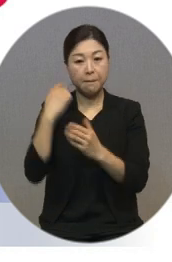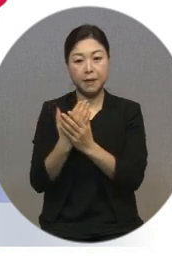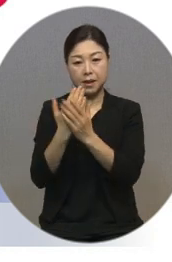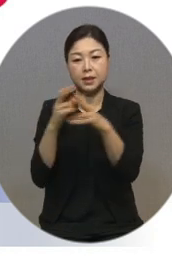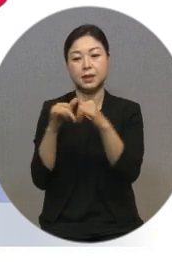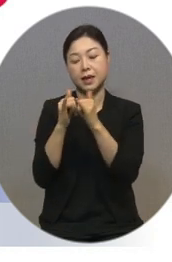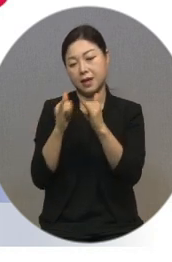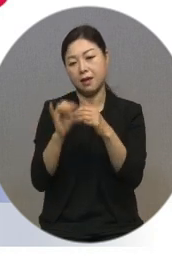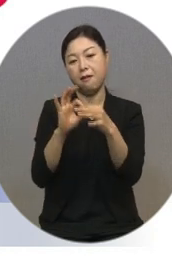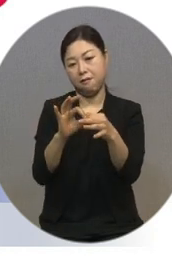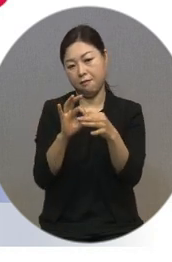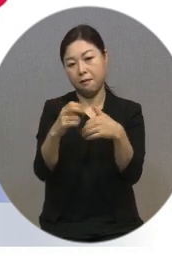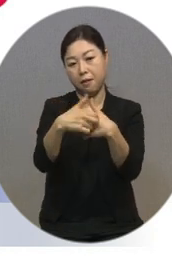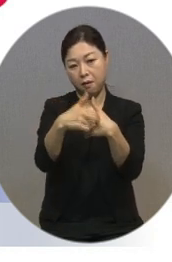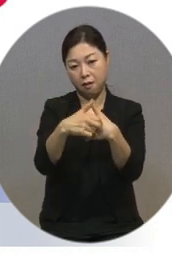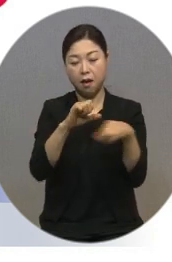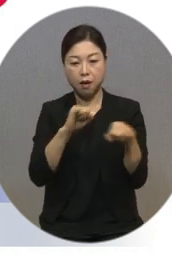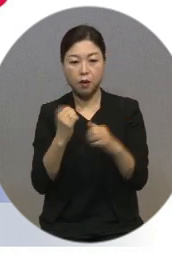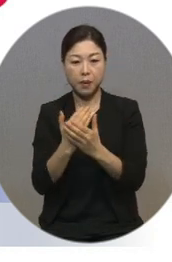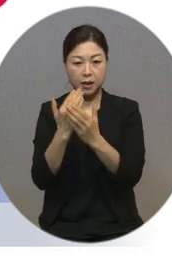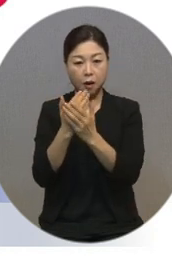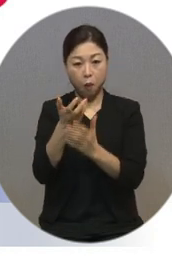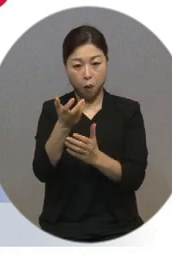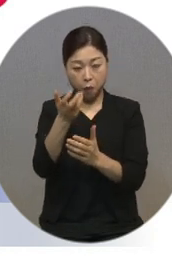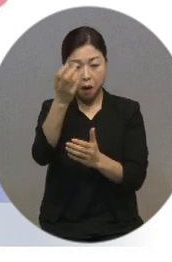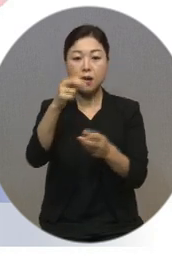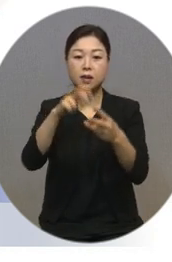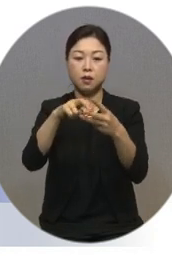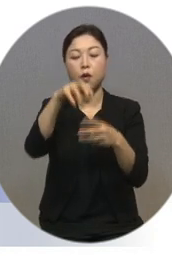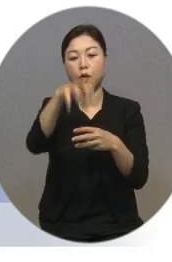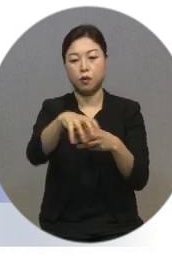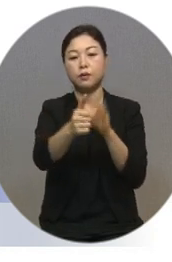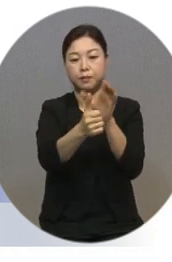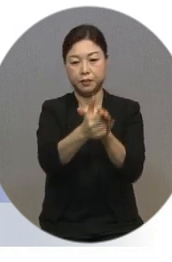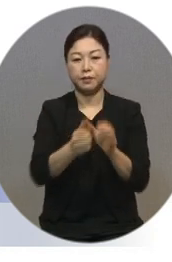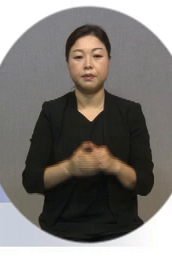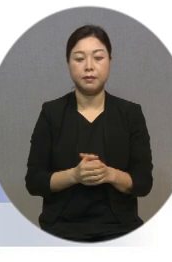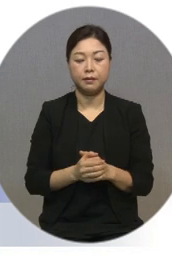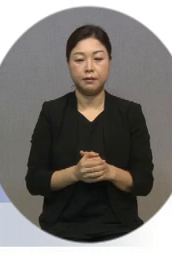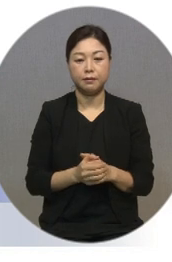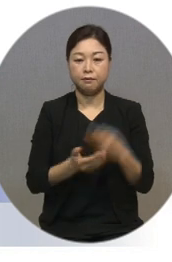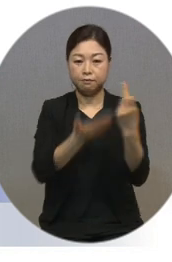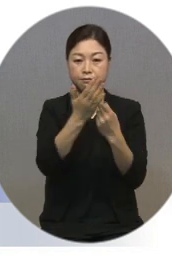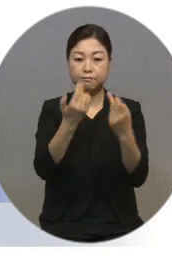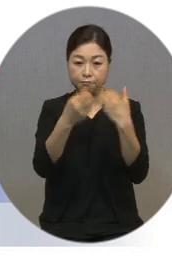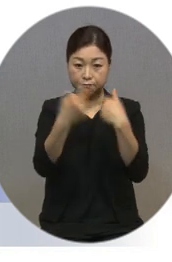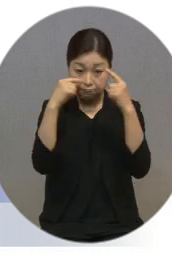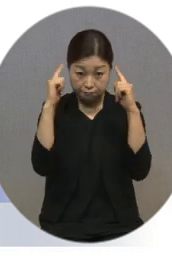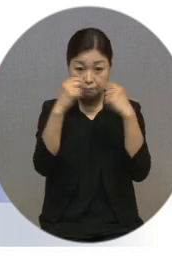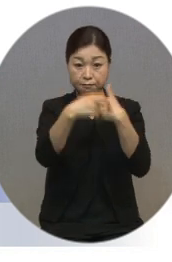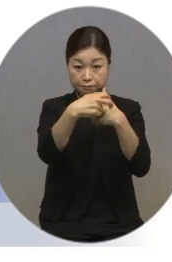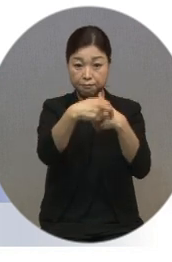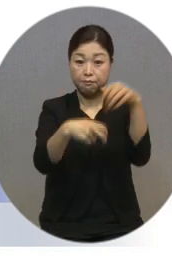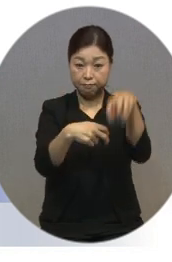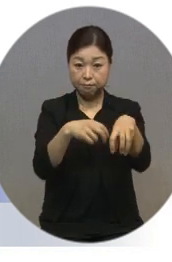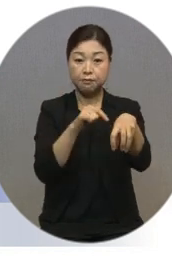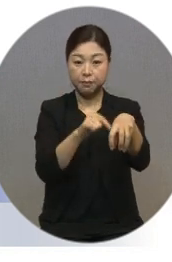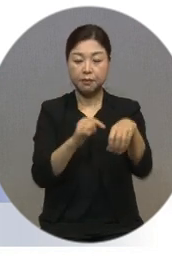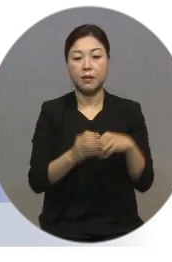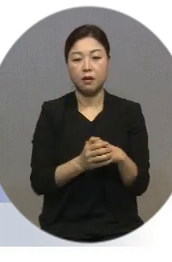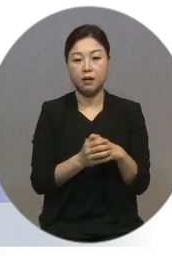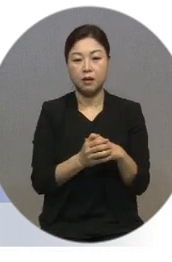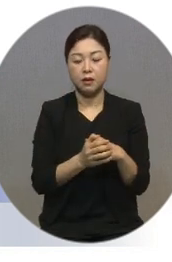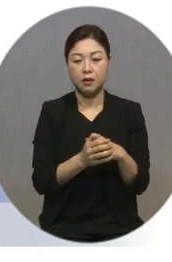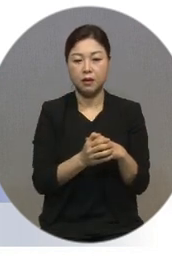거점병원과 행동 발달 증진 센터로 지정했는데요 이에 제주대 병원은 앞으로 진료 과목간 협진